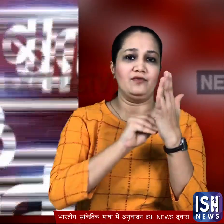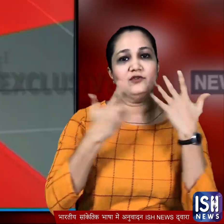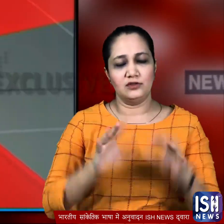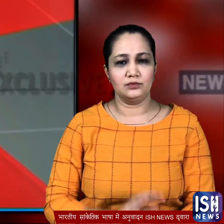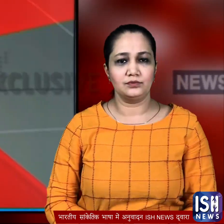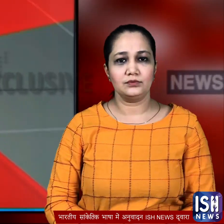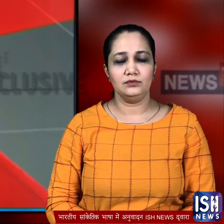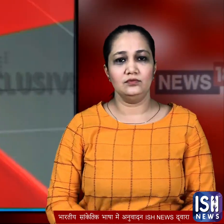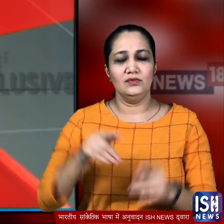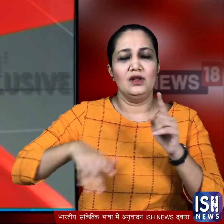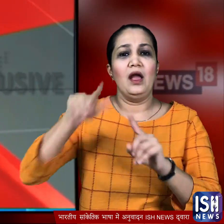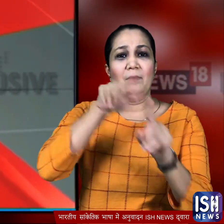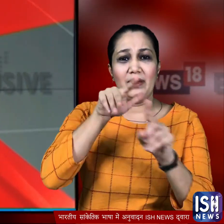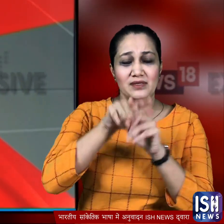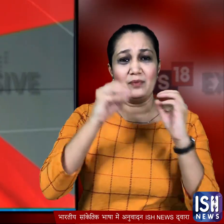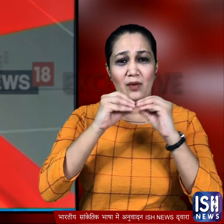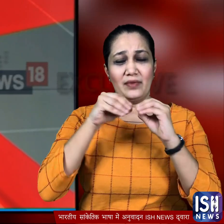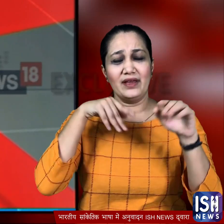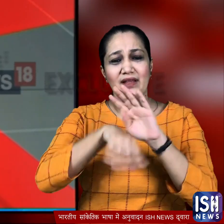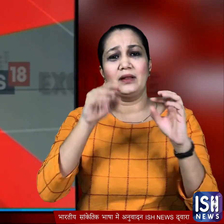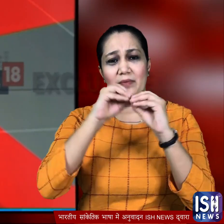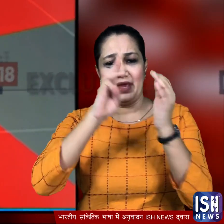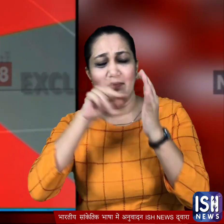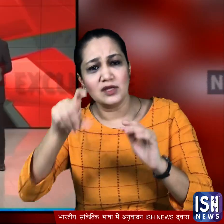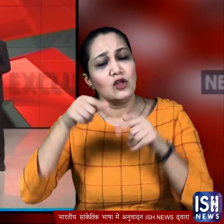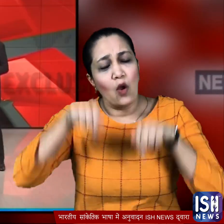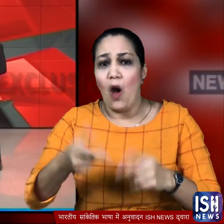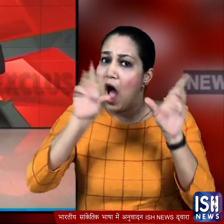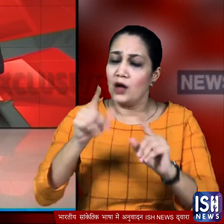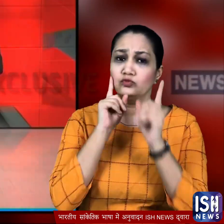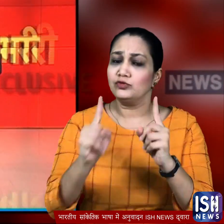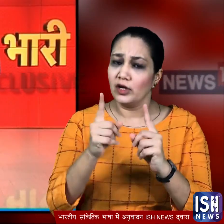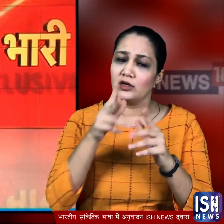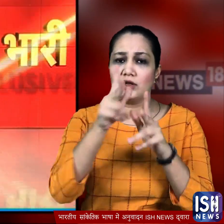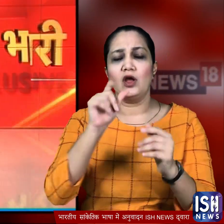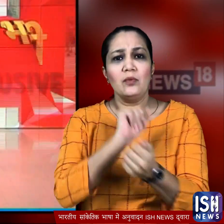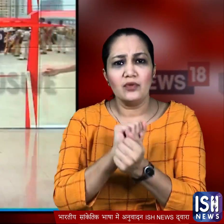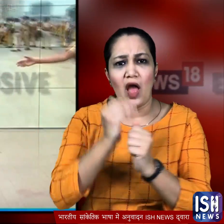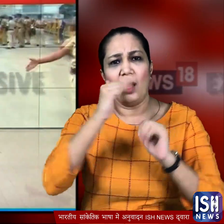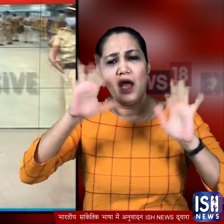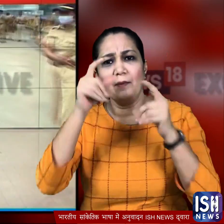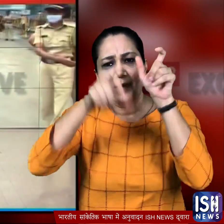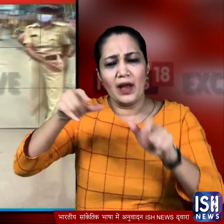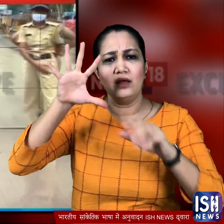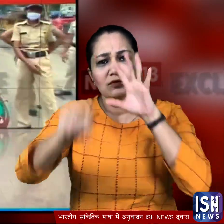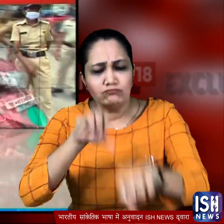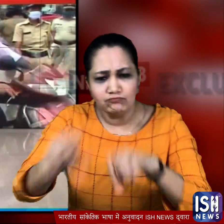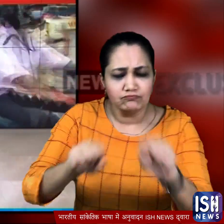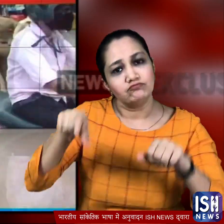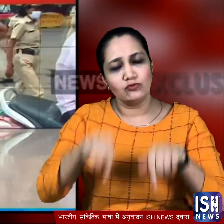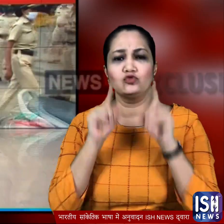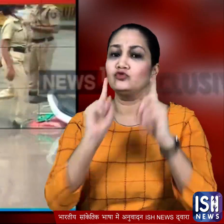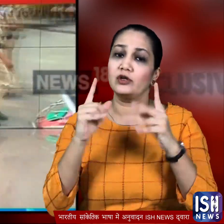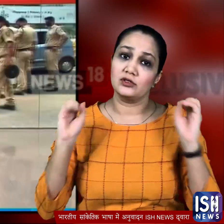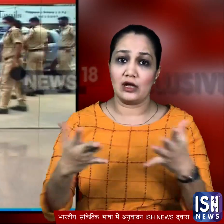मुंबई में वहां के नगर निगम बीएमसी की फिर सख्ती बढ़ाने की चेतावनी के बाद पुलिस ने बिना काम घरों से बाहर निकले लोगों के खिलाफ एक्शन लेना शुरू